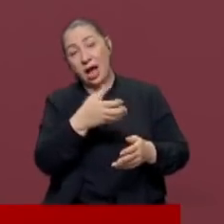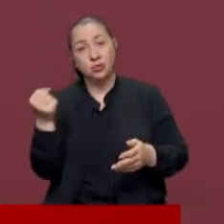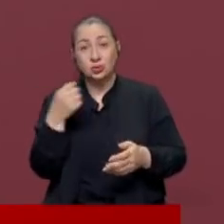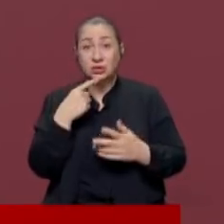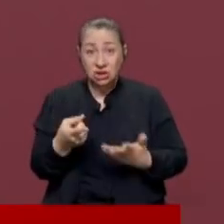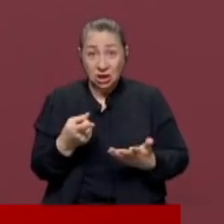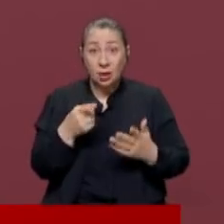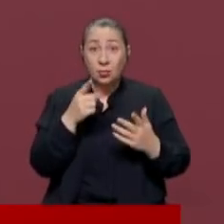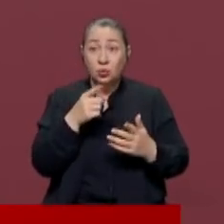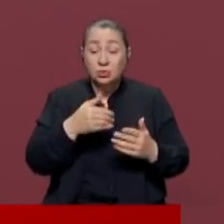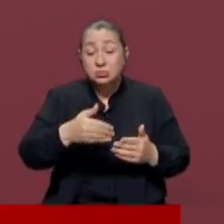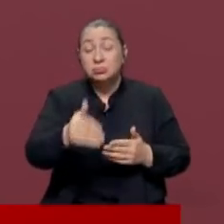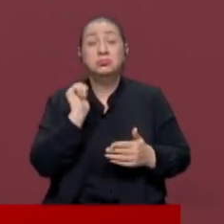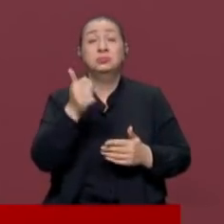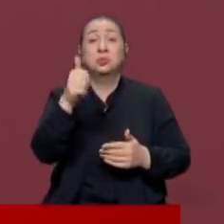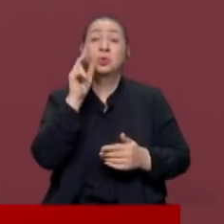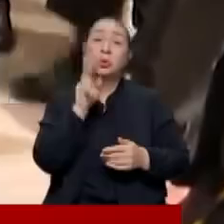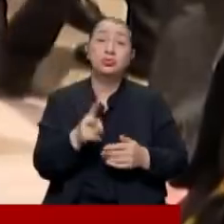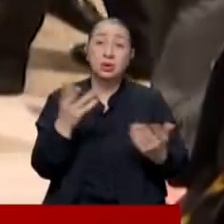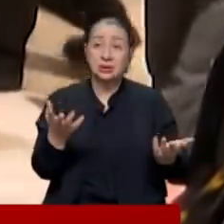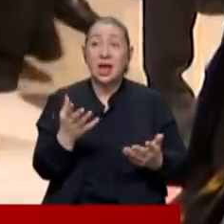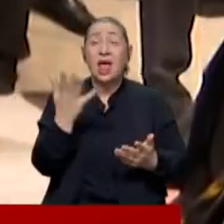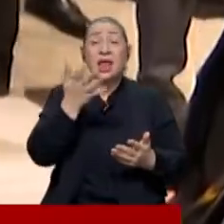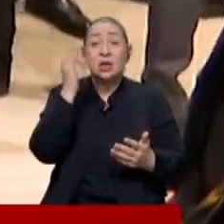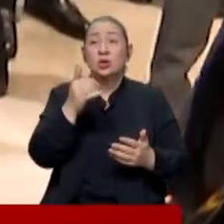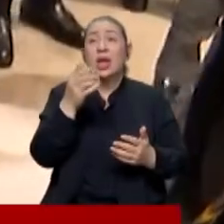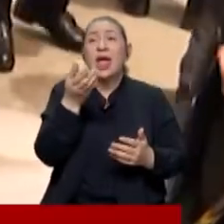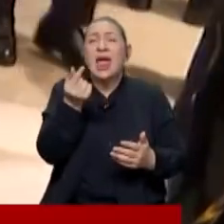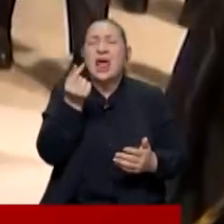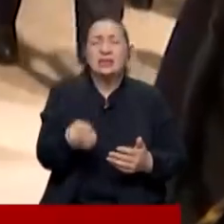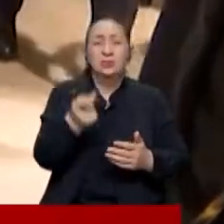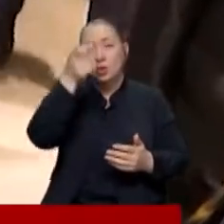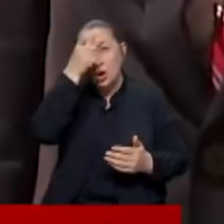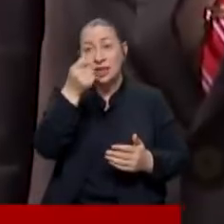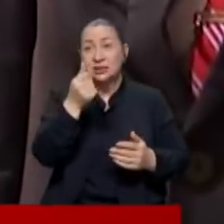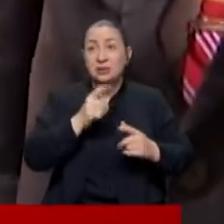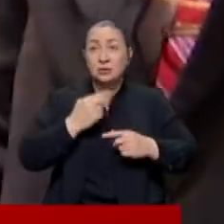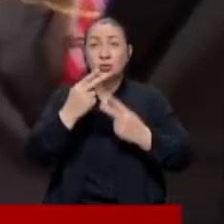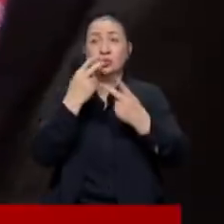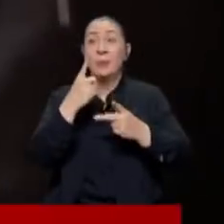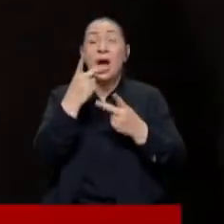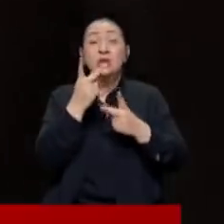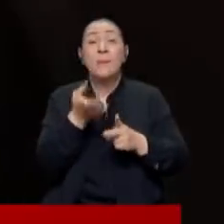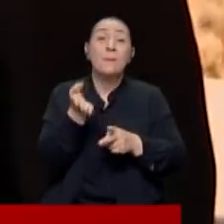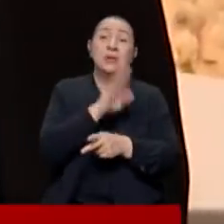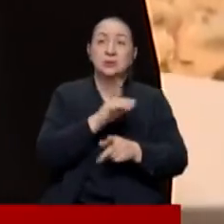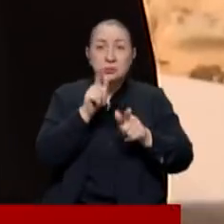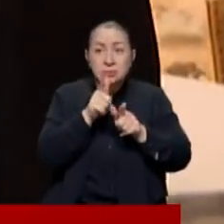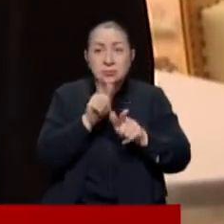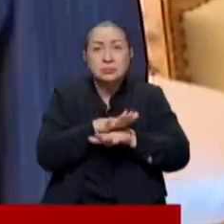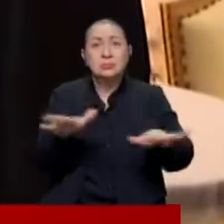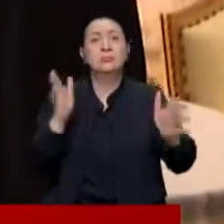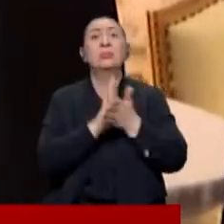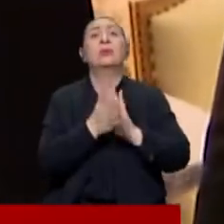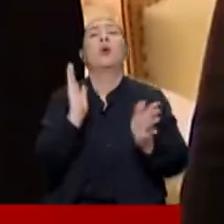alıyoruz diyecek? Bunu önümüzdeki günlerde göreceğiz. En az Türk lirası çıkışı kadar ses getiren bir başka açıklamasının da yankısı